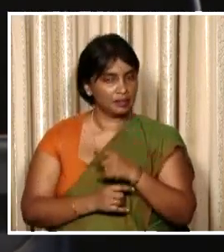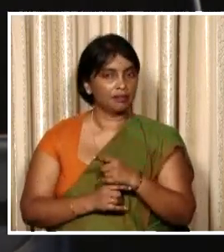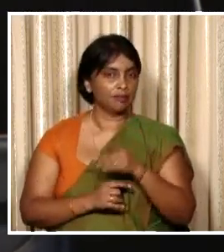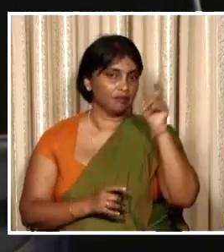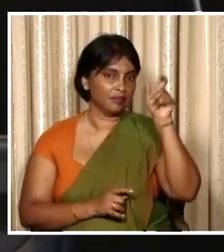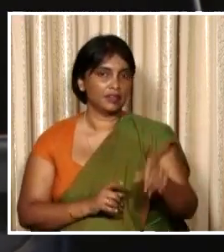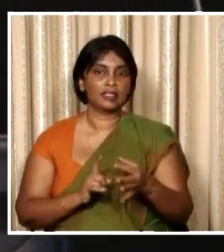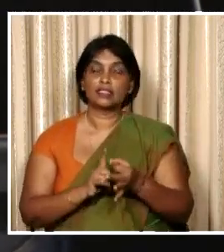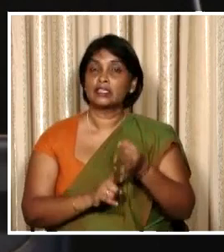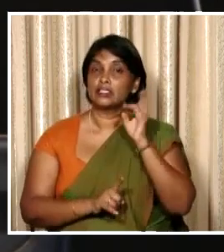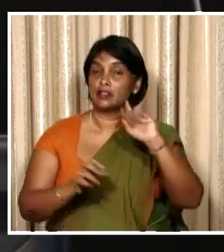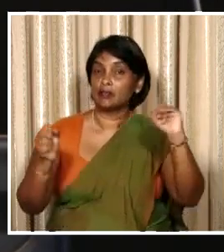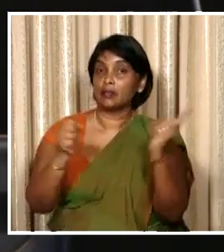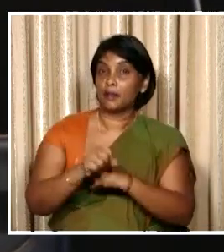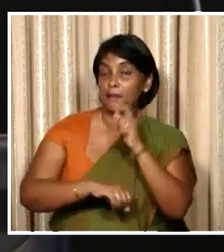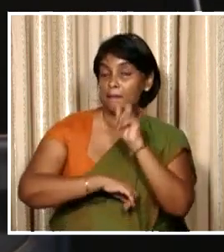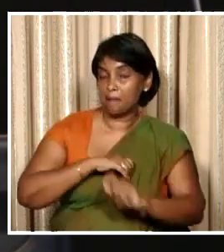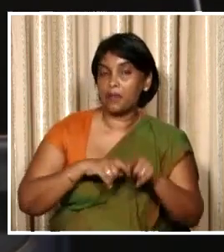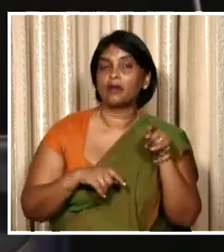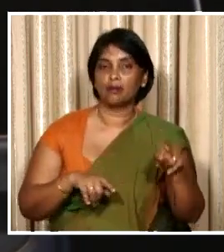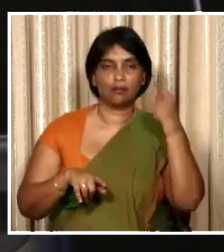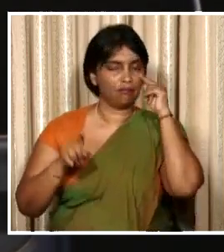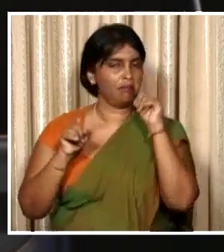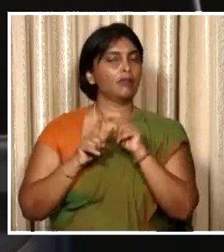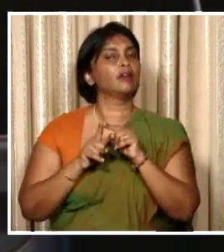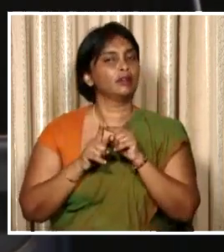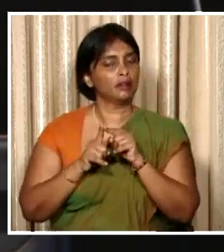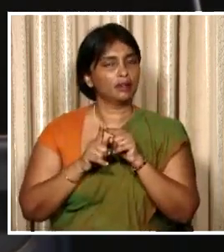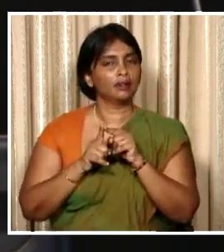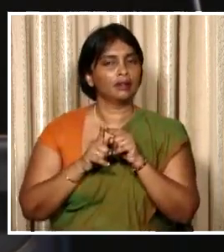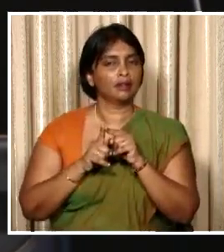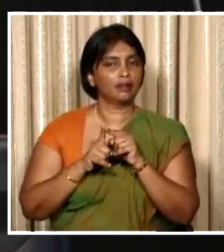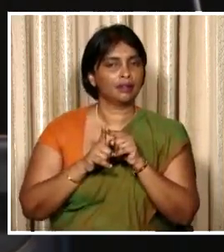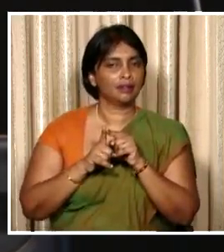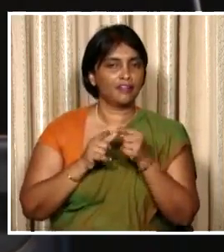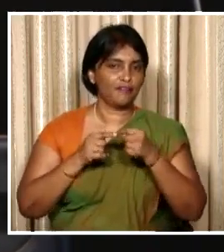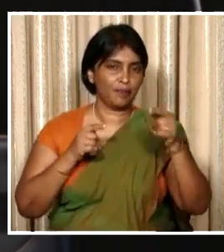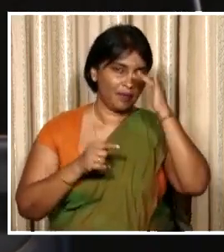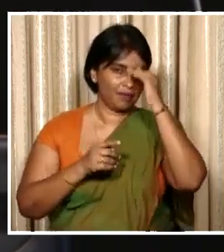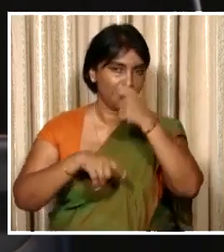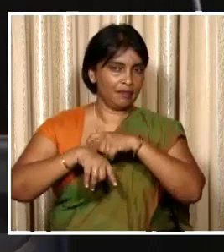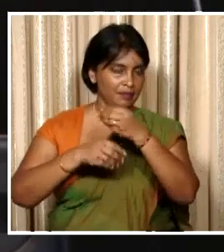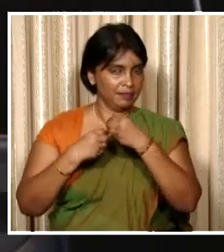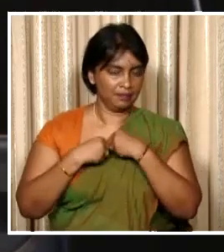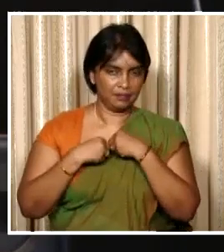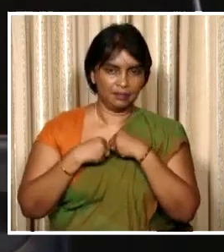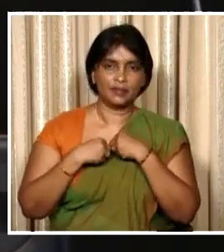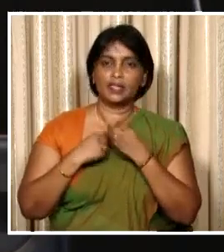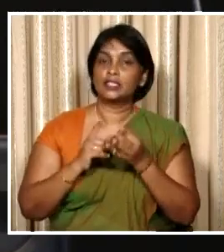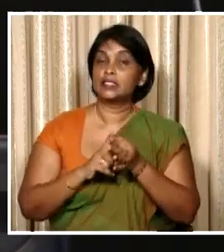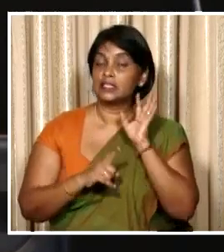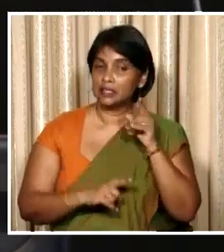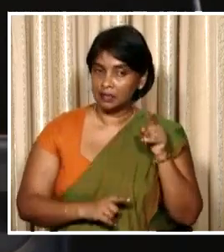ජවනිකාව ජනාධිපති ඝාතන කුමන්ත්‍රණයක් කියල එකක් ගෙනල්ලා මට තව වෙලාව විපක්ෂණය කාර්යාලයෙන් වෙන් කරලා තියෙනවා.